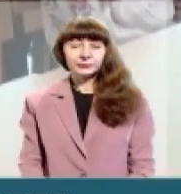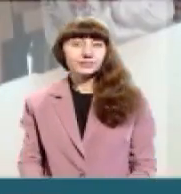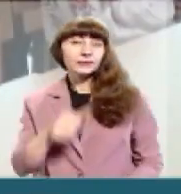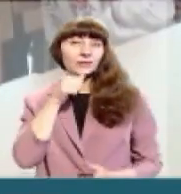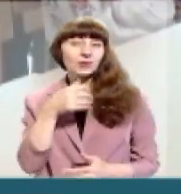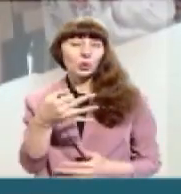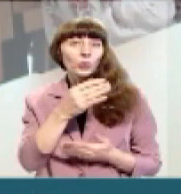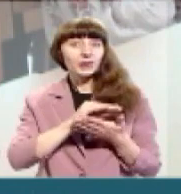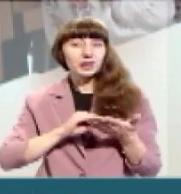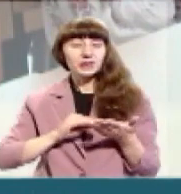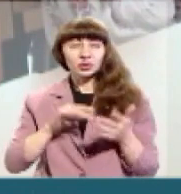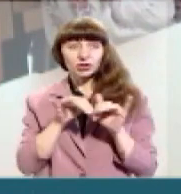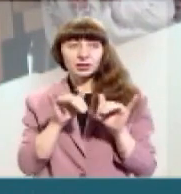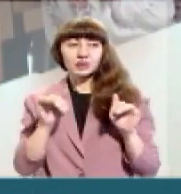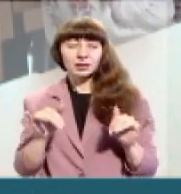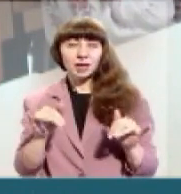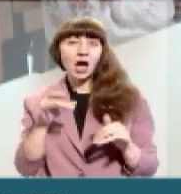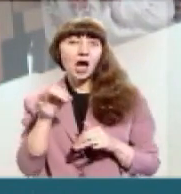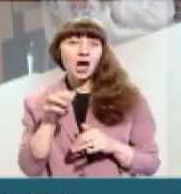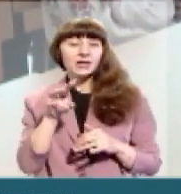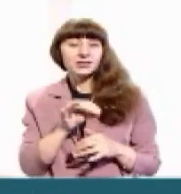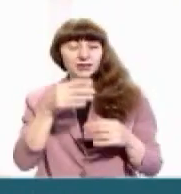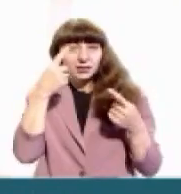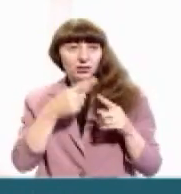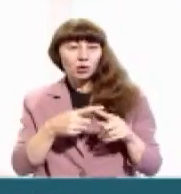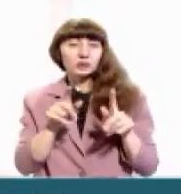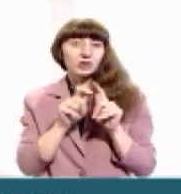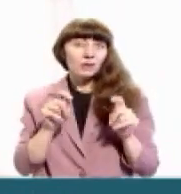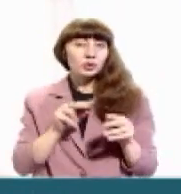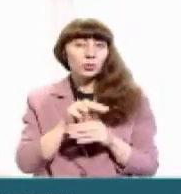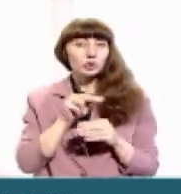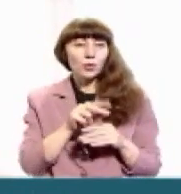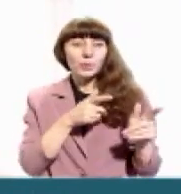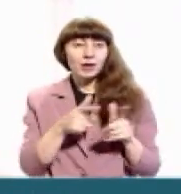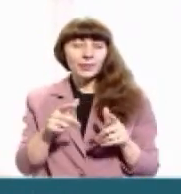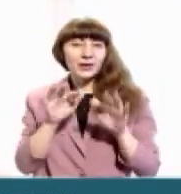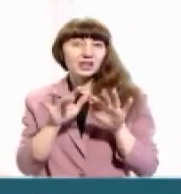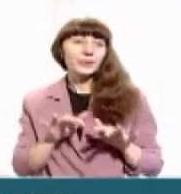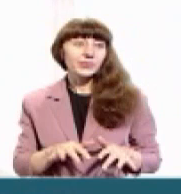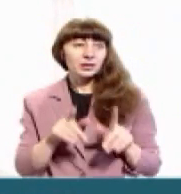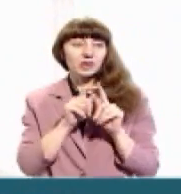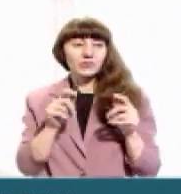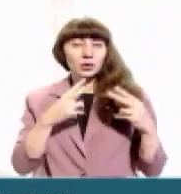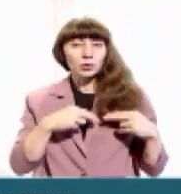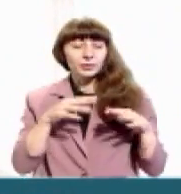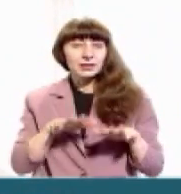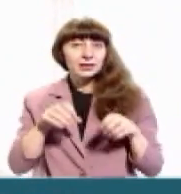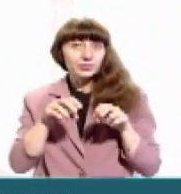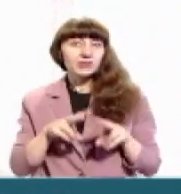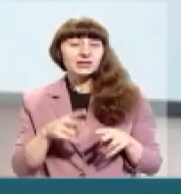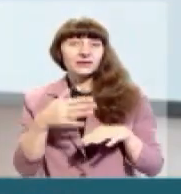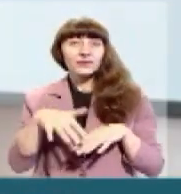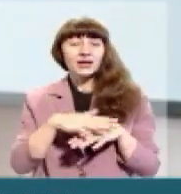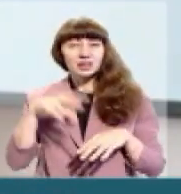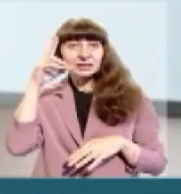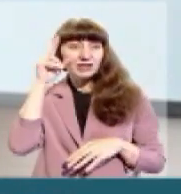В Кустанайской области продолжается развитие IT-индустрии. При вузах области открываются курсы по подготовке программистов, создаются рабочие места для специалистов